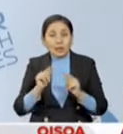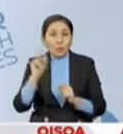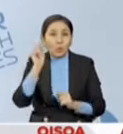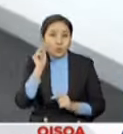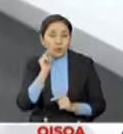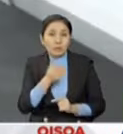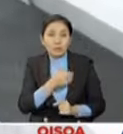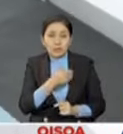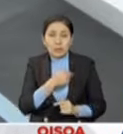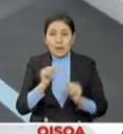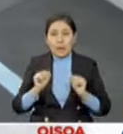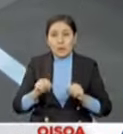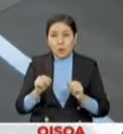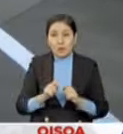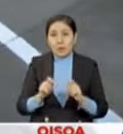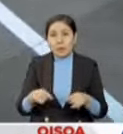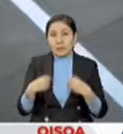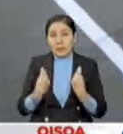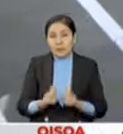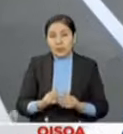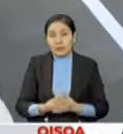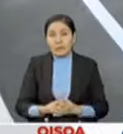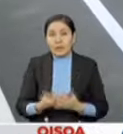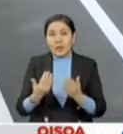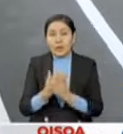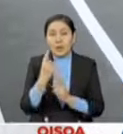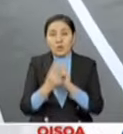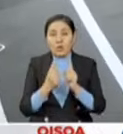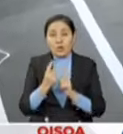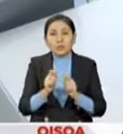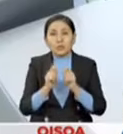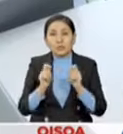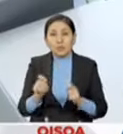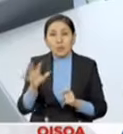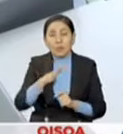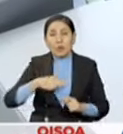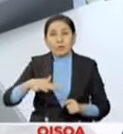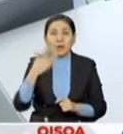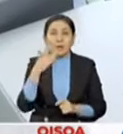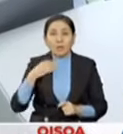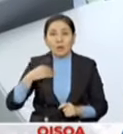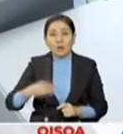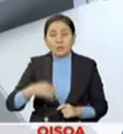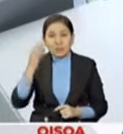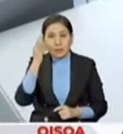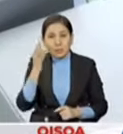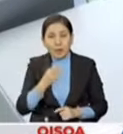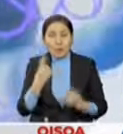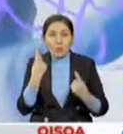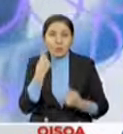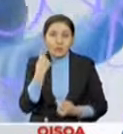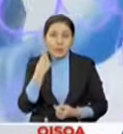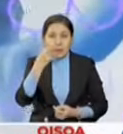o'rganmoqchi bo'lish uchun imkoniyatlar yaratilgan. Innovatsion hubning ochiq muhandislik maydoni AQSh, Fransiya, Germaniya, Buyuk